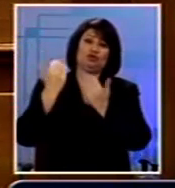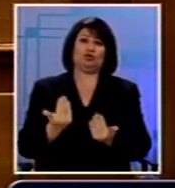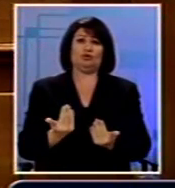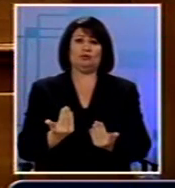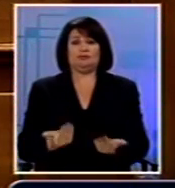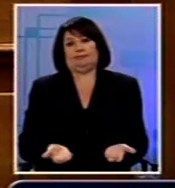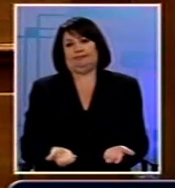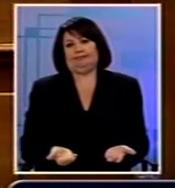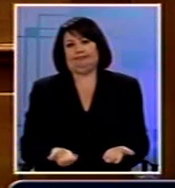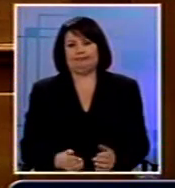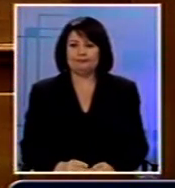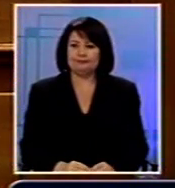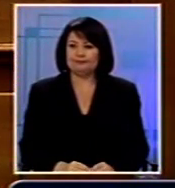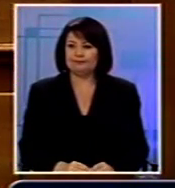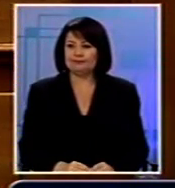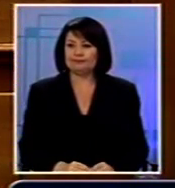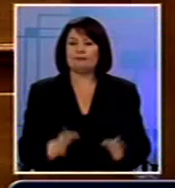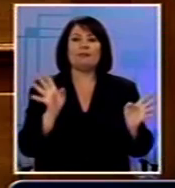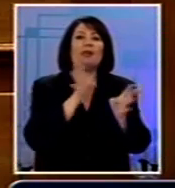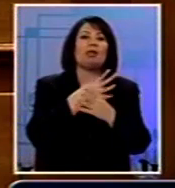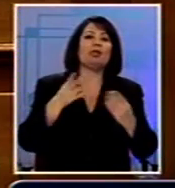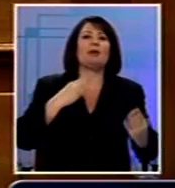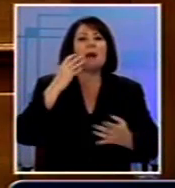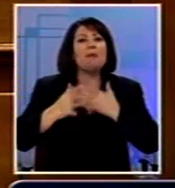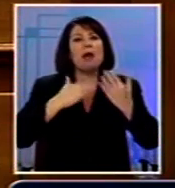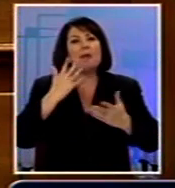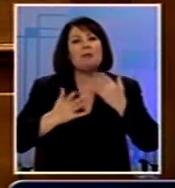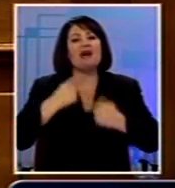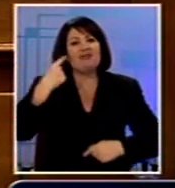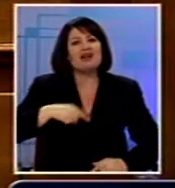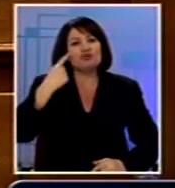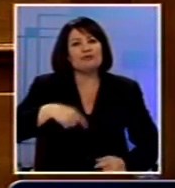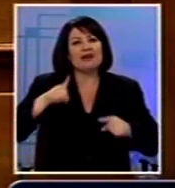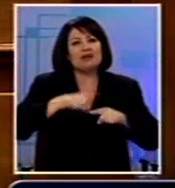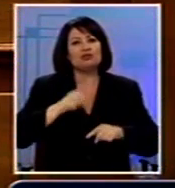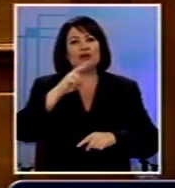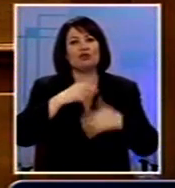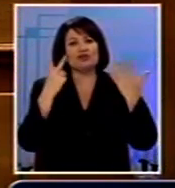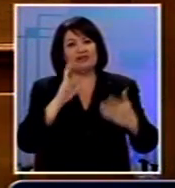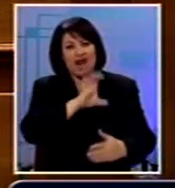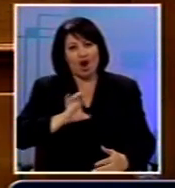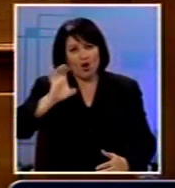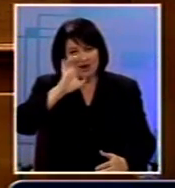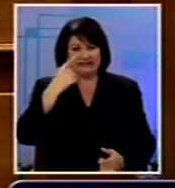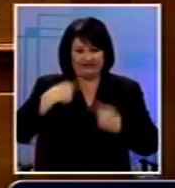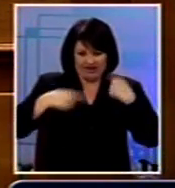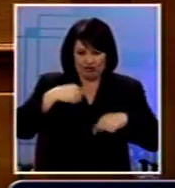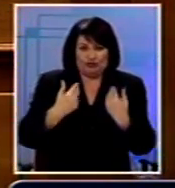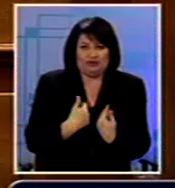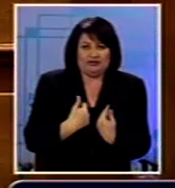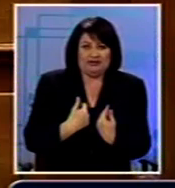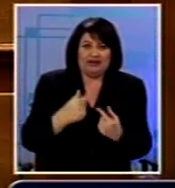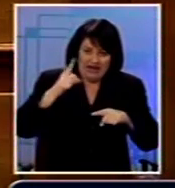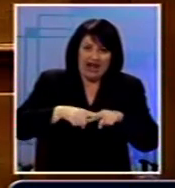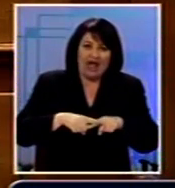που κάθε είδους δημαγωγή θα βρίζουν ανέξοδα την Ελλάδα σε 27 διαφορετικές χώρες και όπου θα